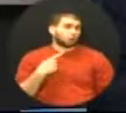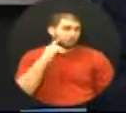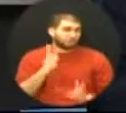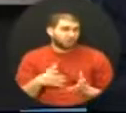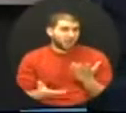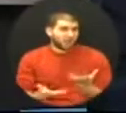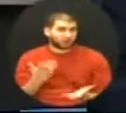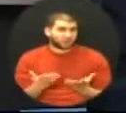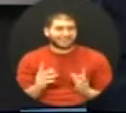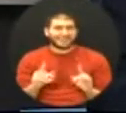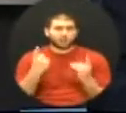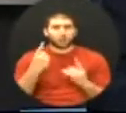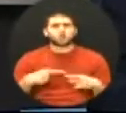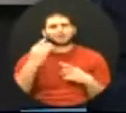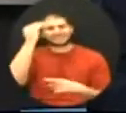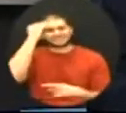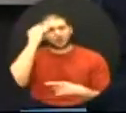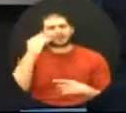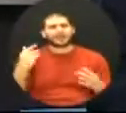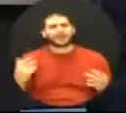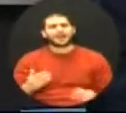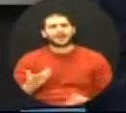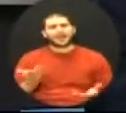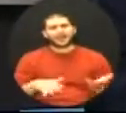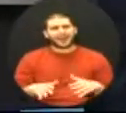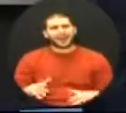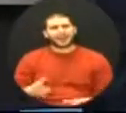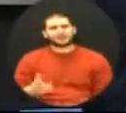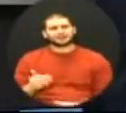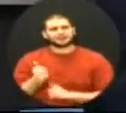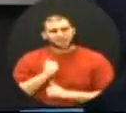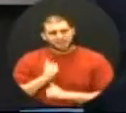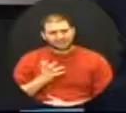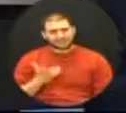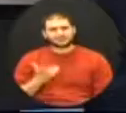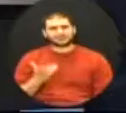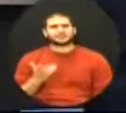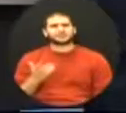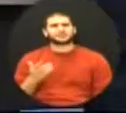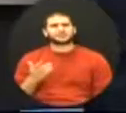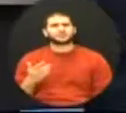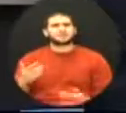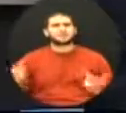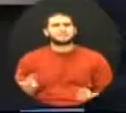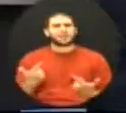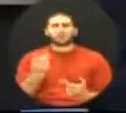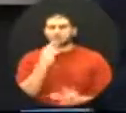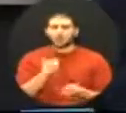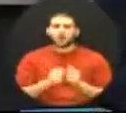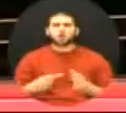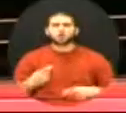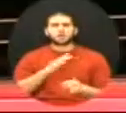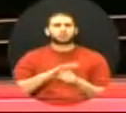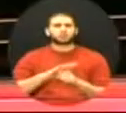להשוות את זה לאירועי יום הזיכרון לחללי מערכות ישראל ולאירועי יום הזיכרון לשואה ולגבורה, כאילו לדברים